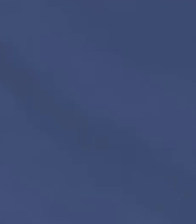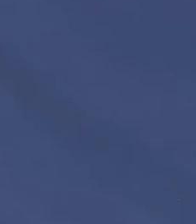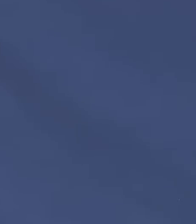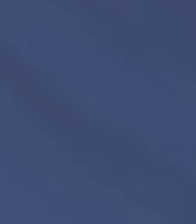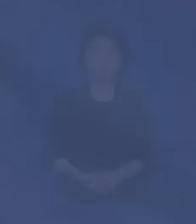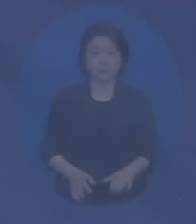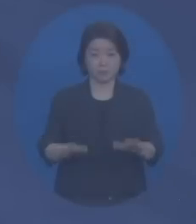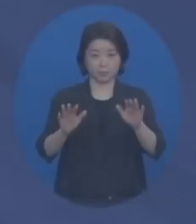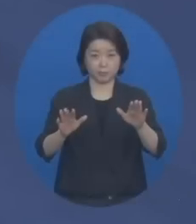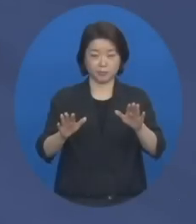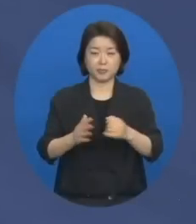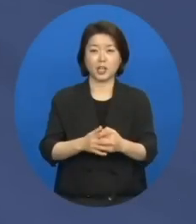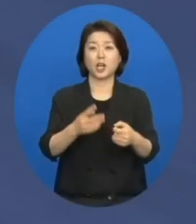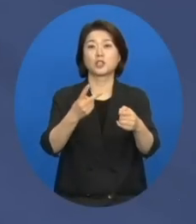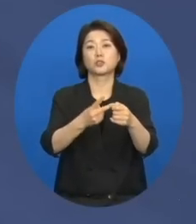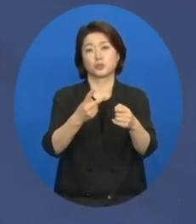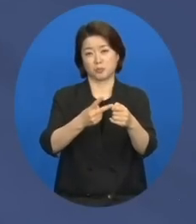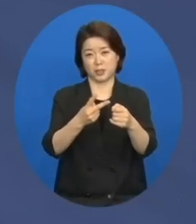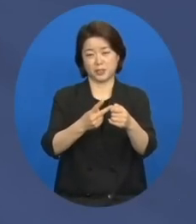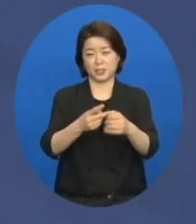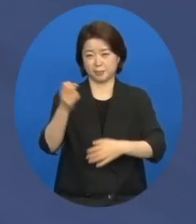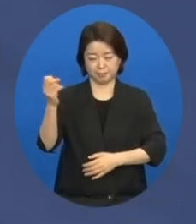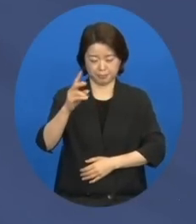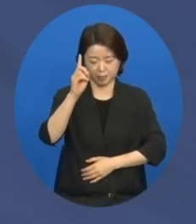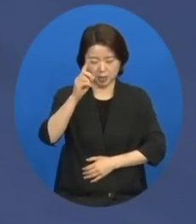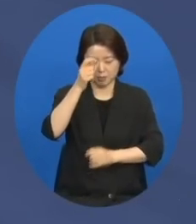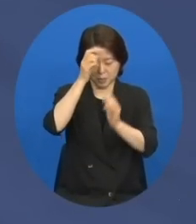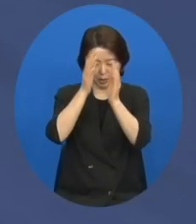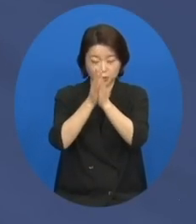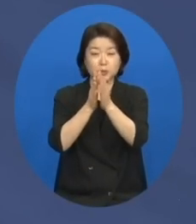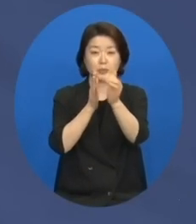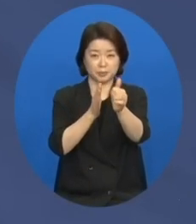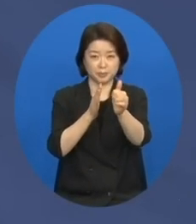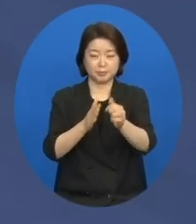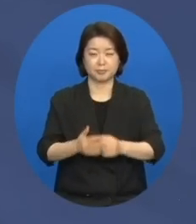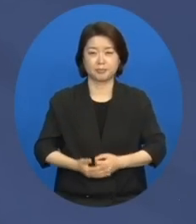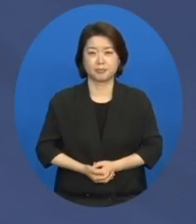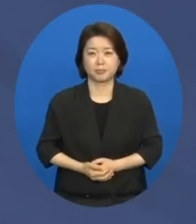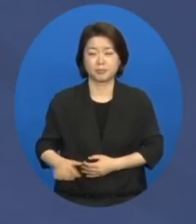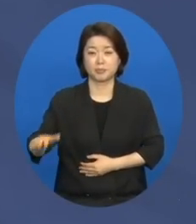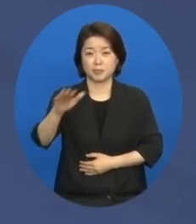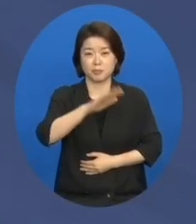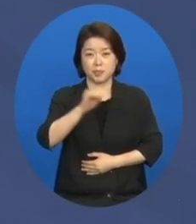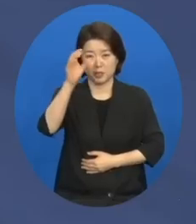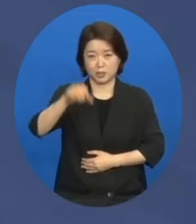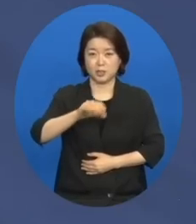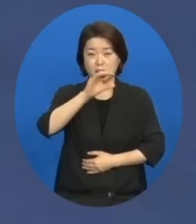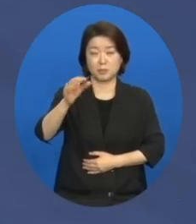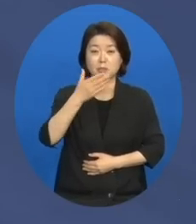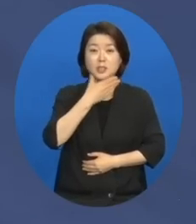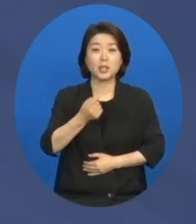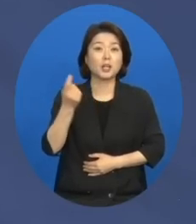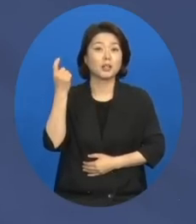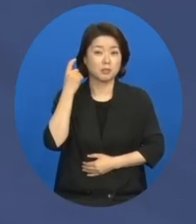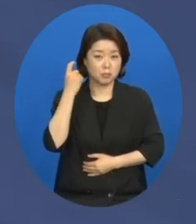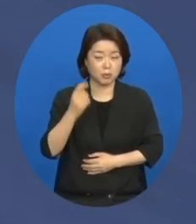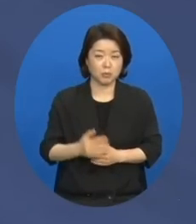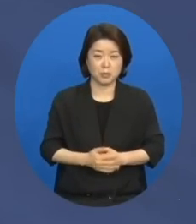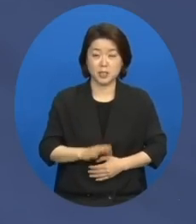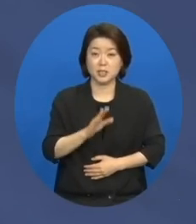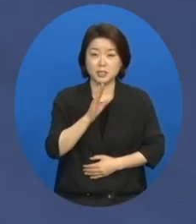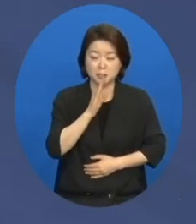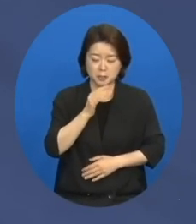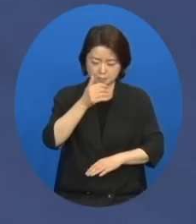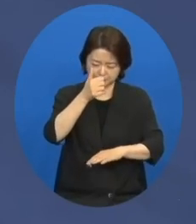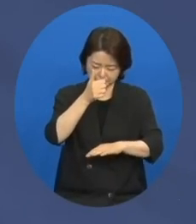우리 이 시간 두 번째로 다시 한번 기도하실 때 우리 십자가의 복음이 정말